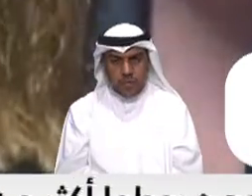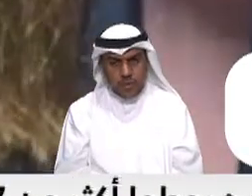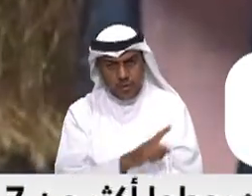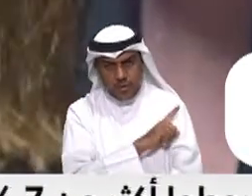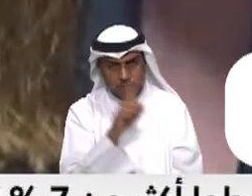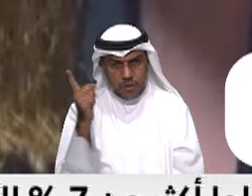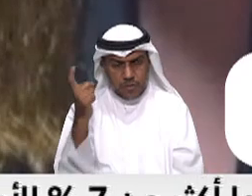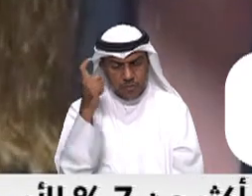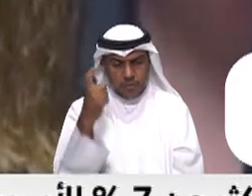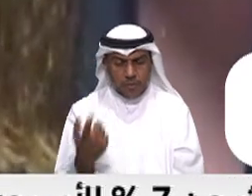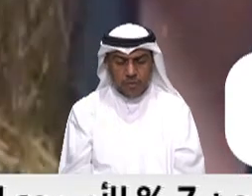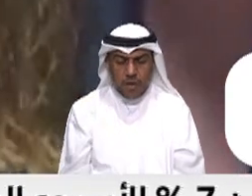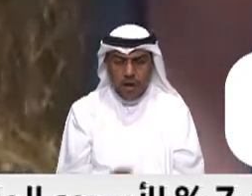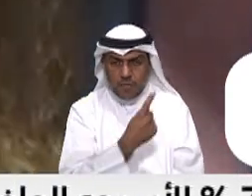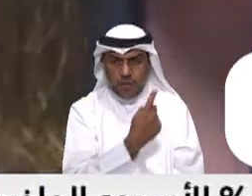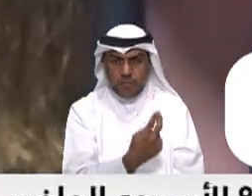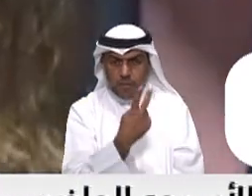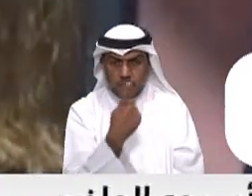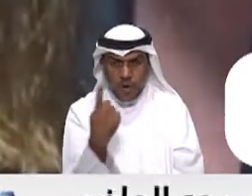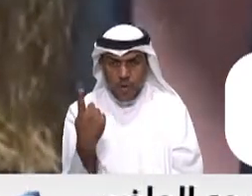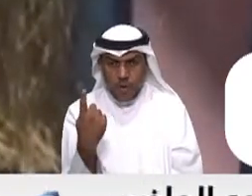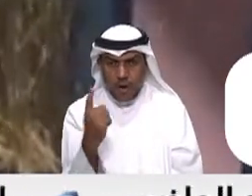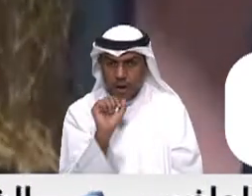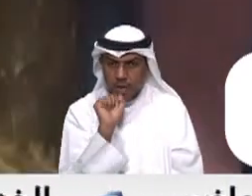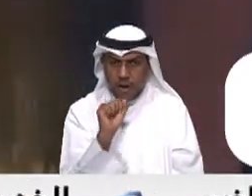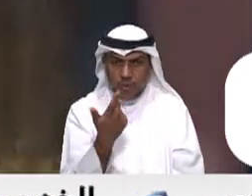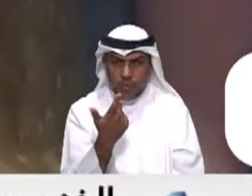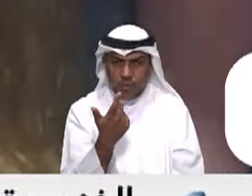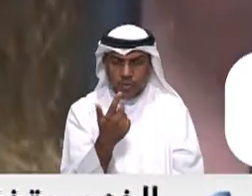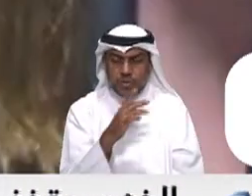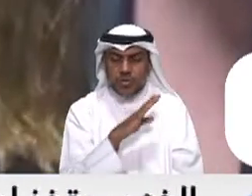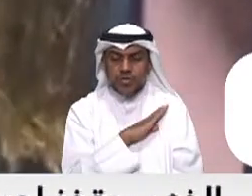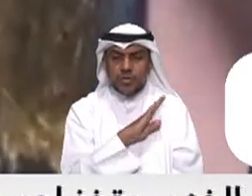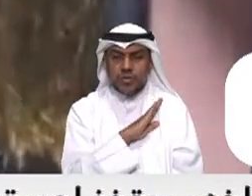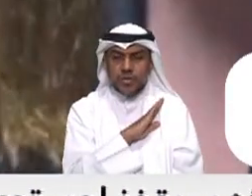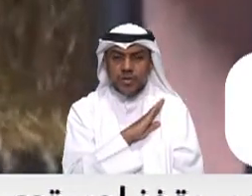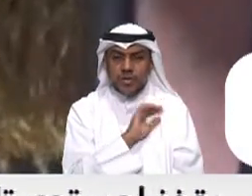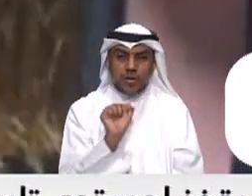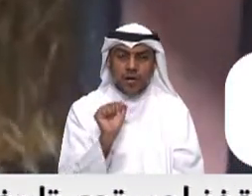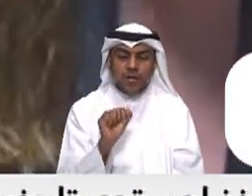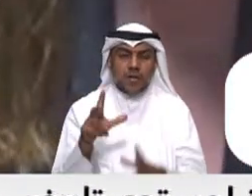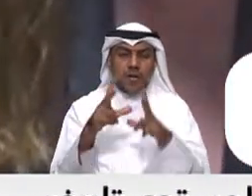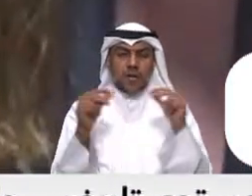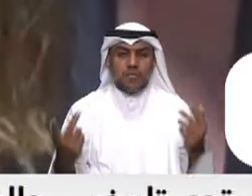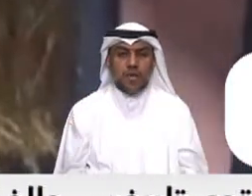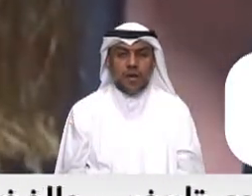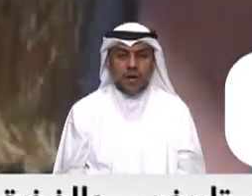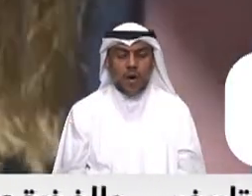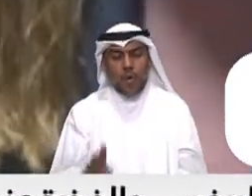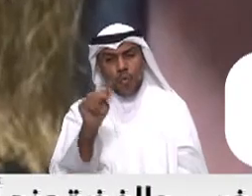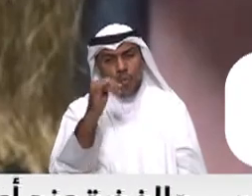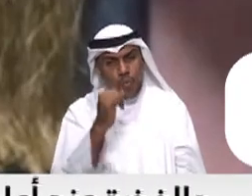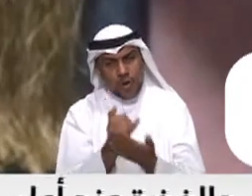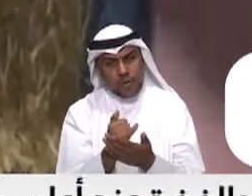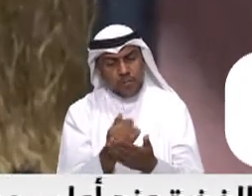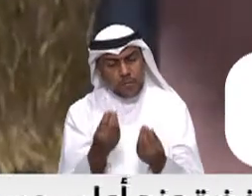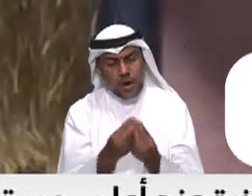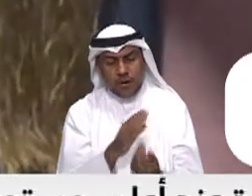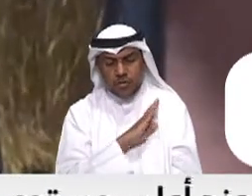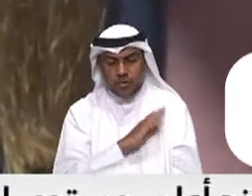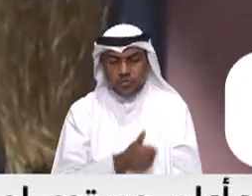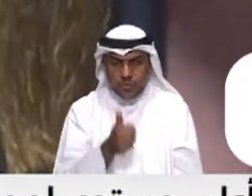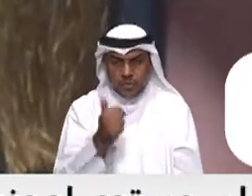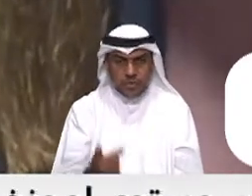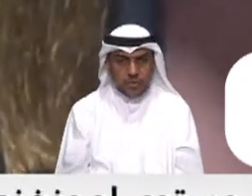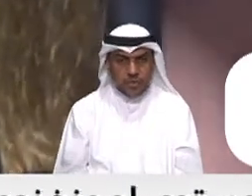القرار 1701 ينص فقط على وجود الجيش اللبناني والقوات الأممية، قوات اليونيفيل، لذلك لا ينص